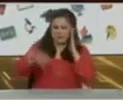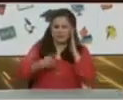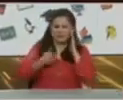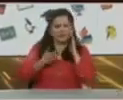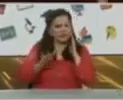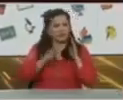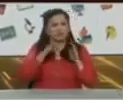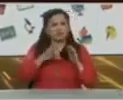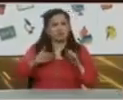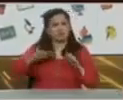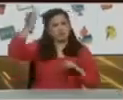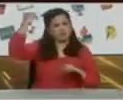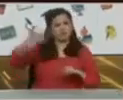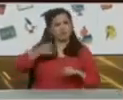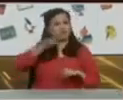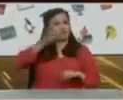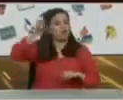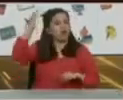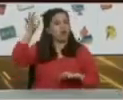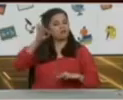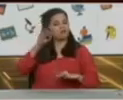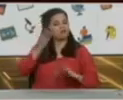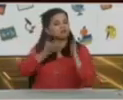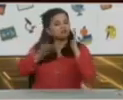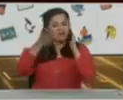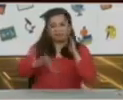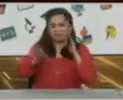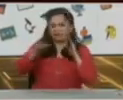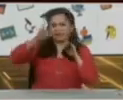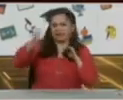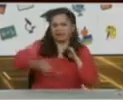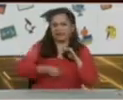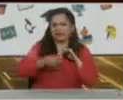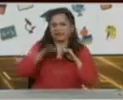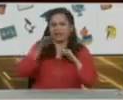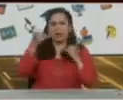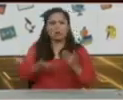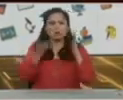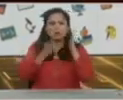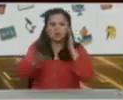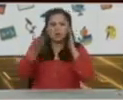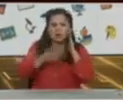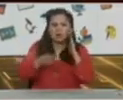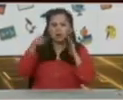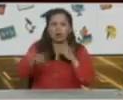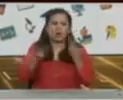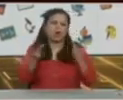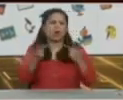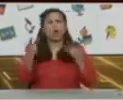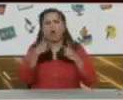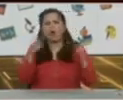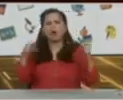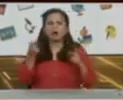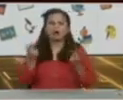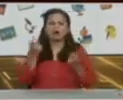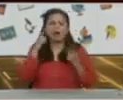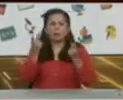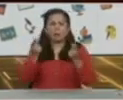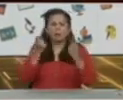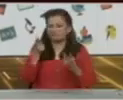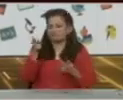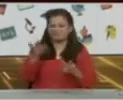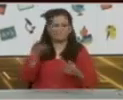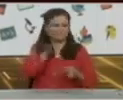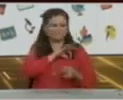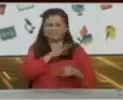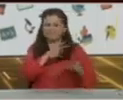असली म्यूजिक तो हमारे समय में होता था। अब तो जो बनता है वो सिर्फ शोर शराबा होता है। होता क्या